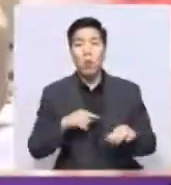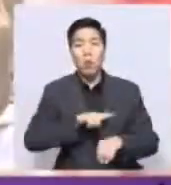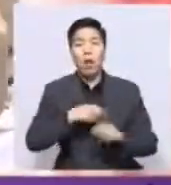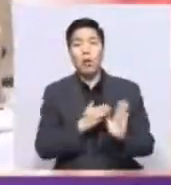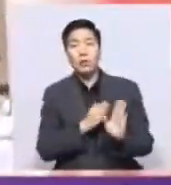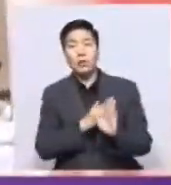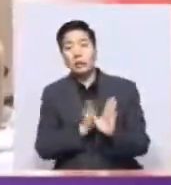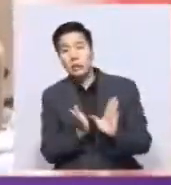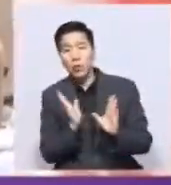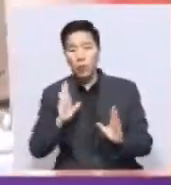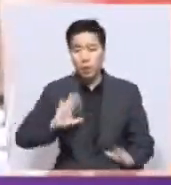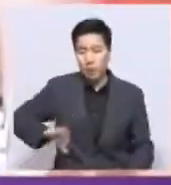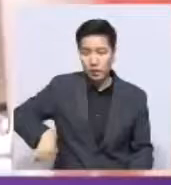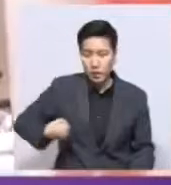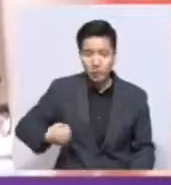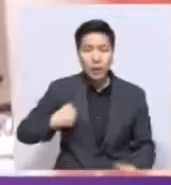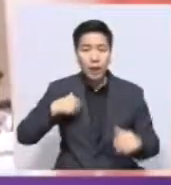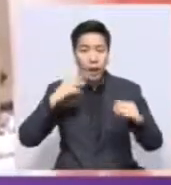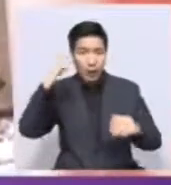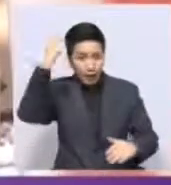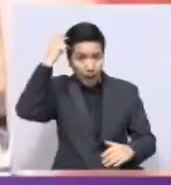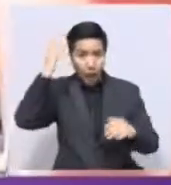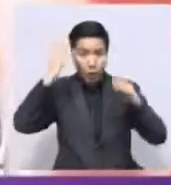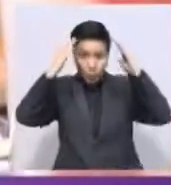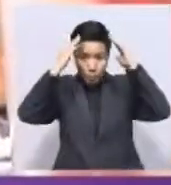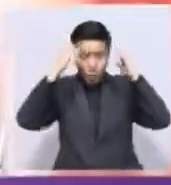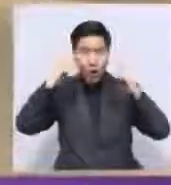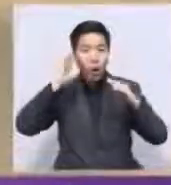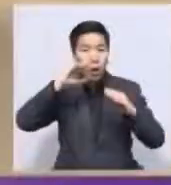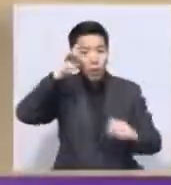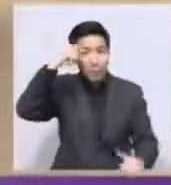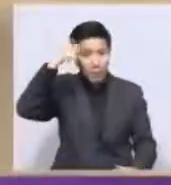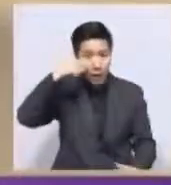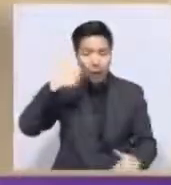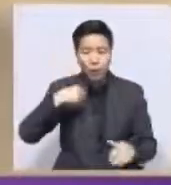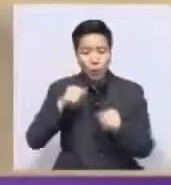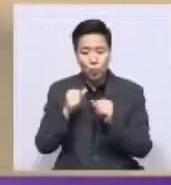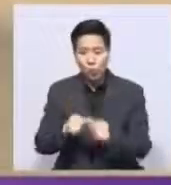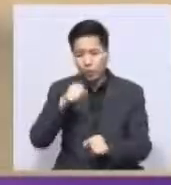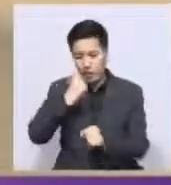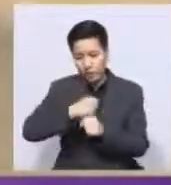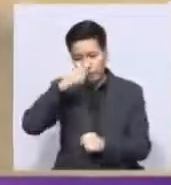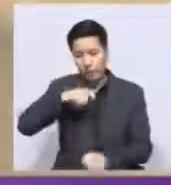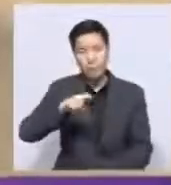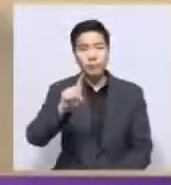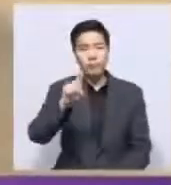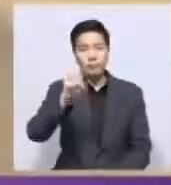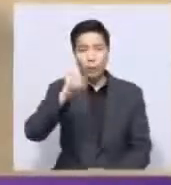แรงงานต่างด้าวกัมพูชาลาวเมียนมาจะไม่สามารถอยู่และทำงานในประเทศไทยได้ค่ะ